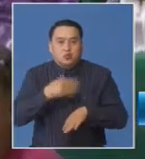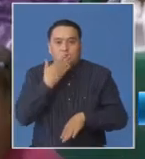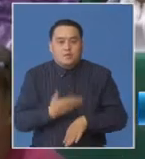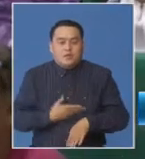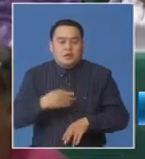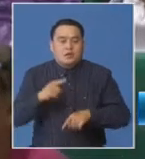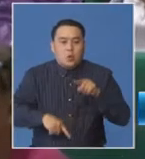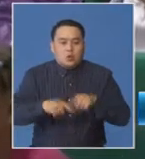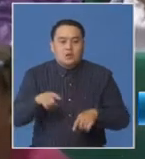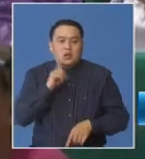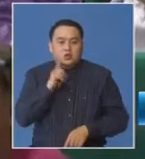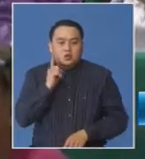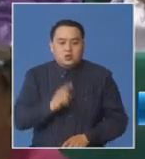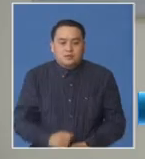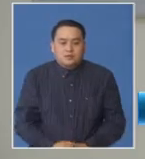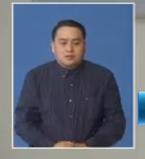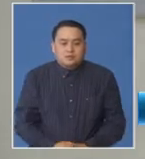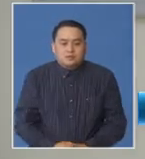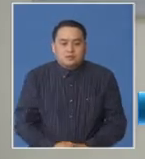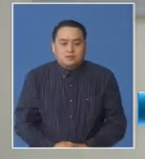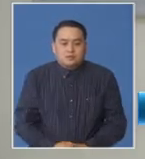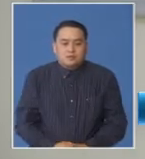патриотизма у молодежи.